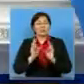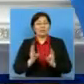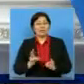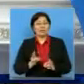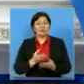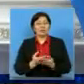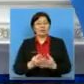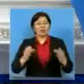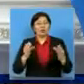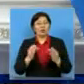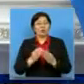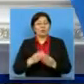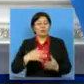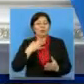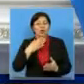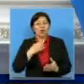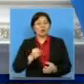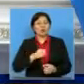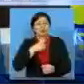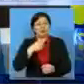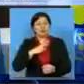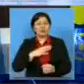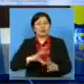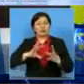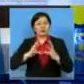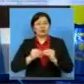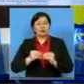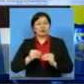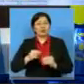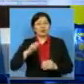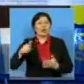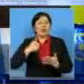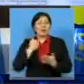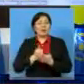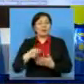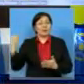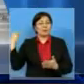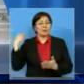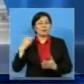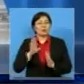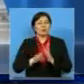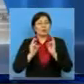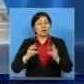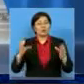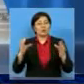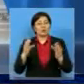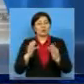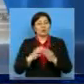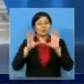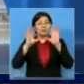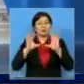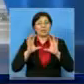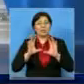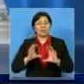ретінде ұйымның рөлін айрықша атады. Саммит қорытындысы бойынша мемлекет басшылары ұжымдық қауіпсіздік кеңесінің декларациясын